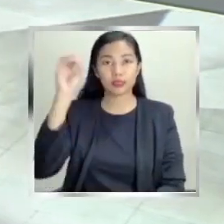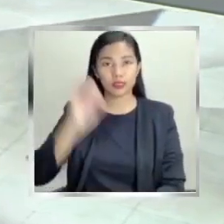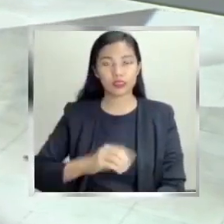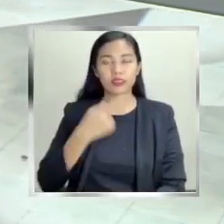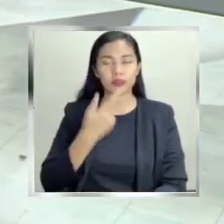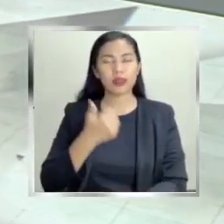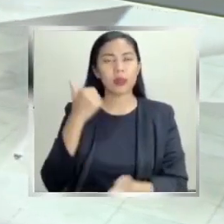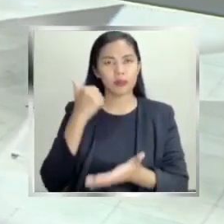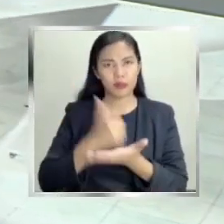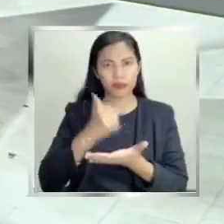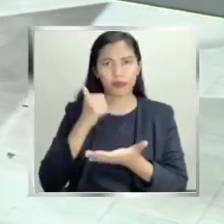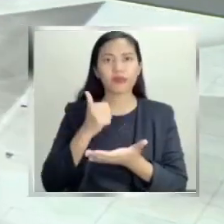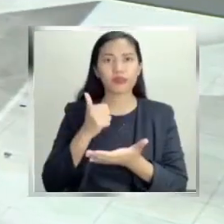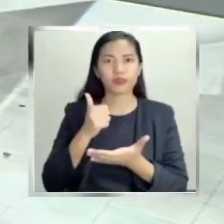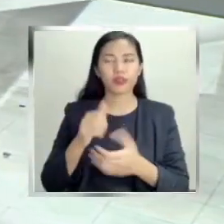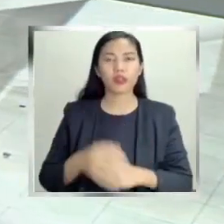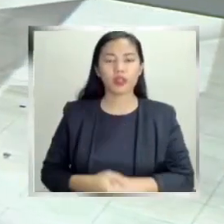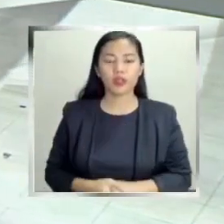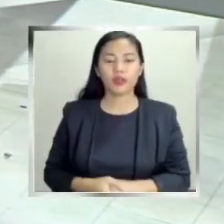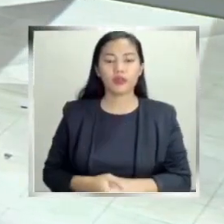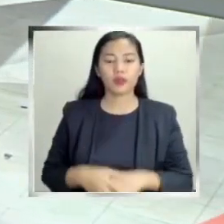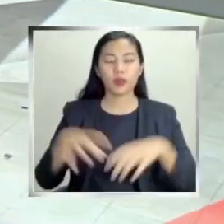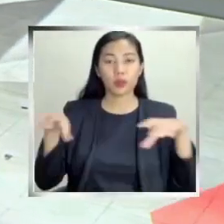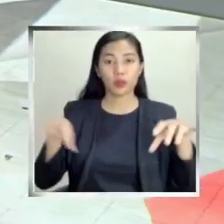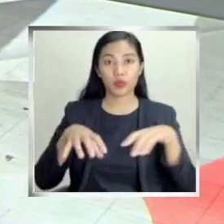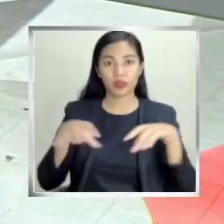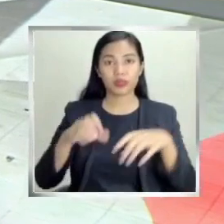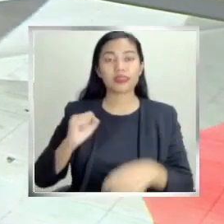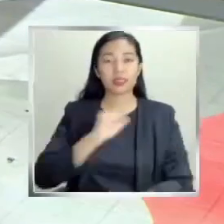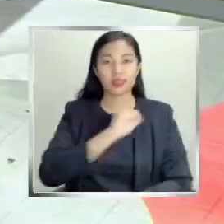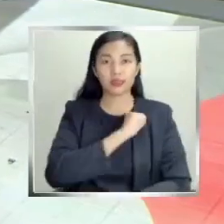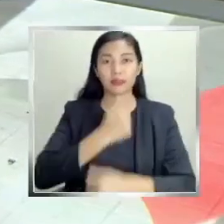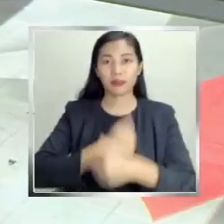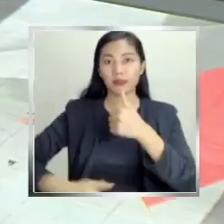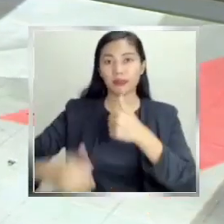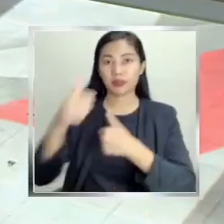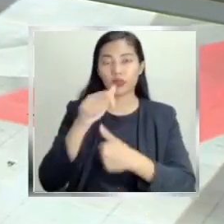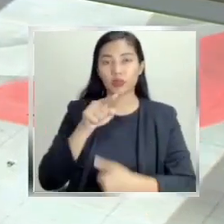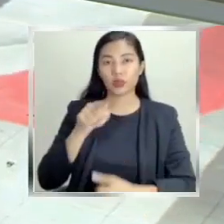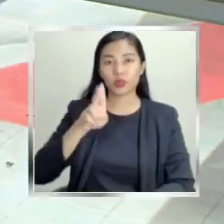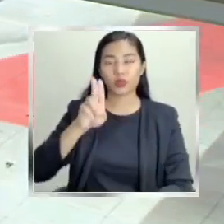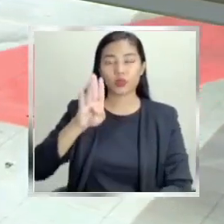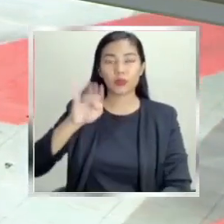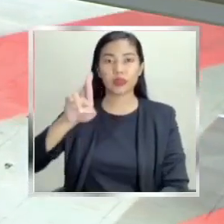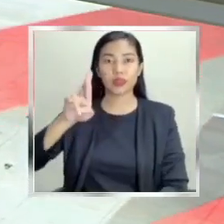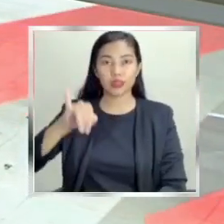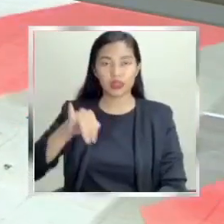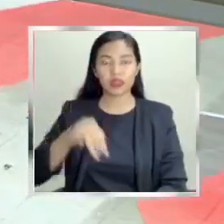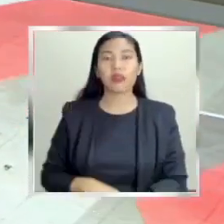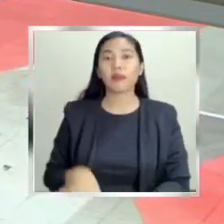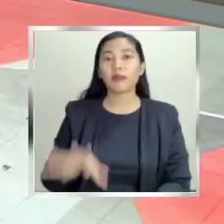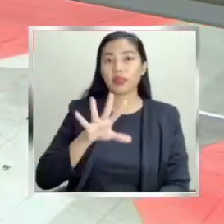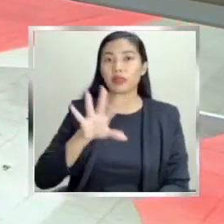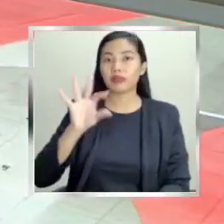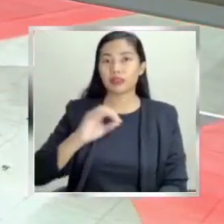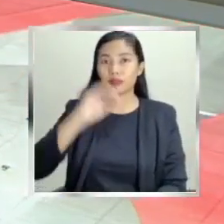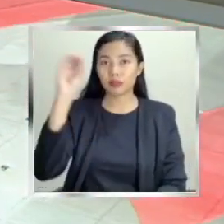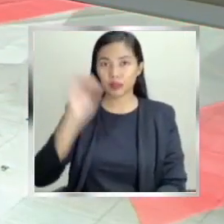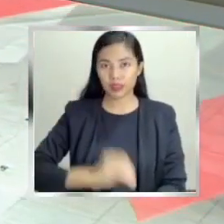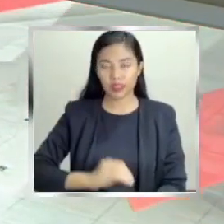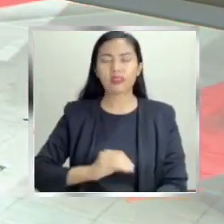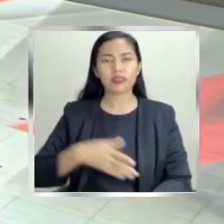ni Senate President Juan Miguel Zubiri at 59% ang nasisiyahan sa performance ni House Speaker Martin